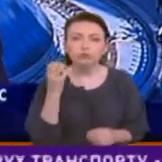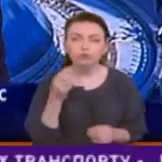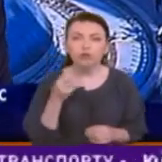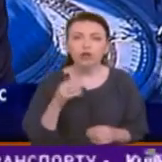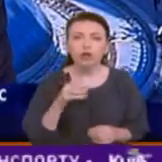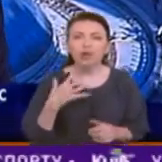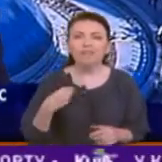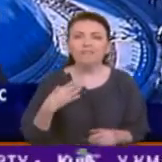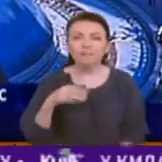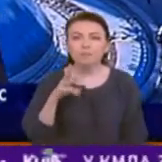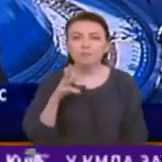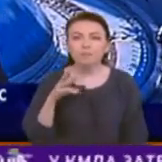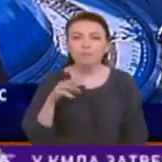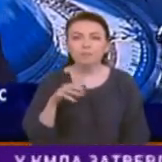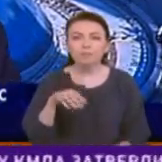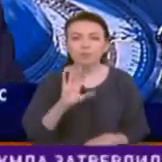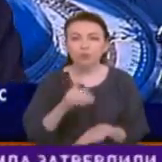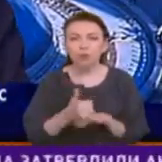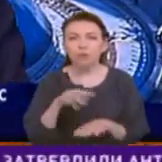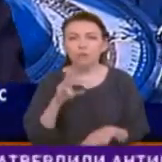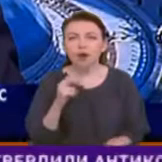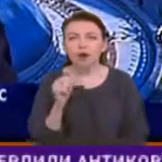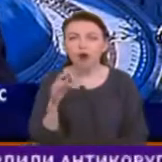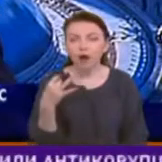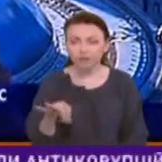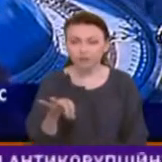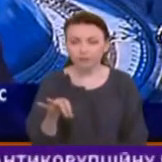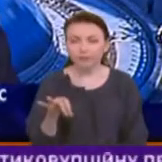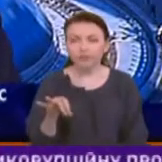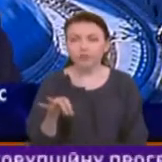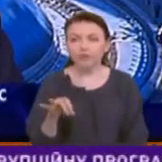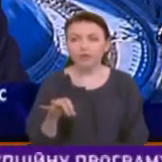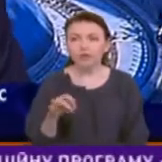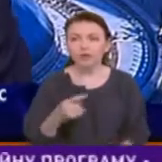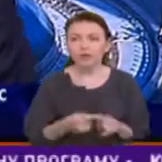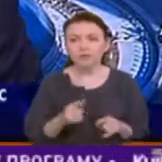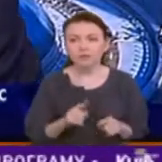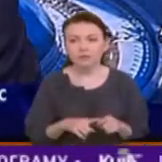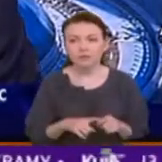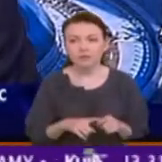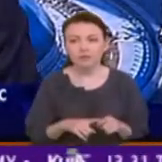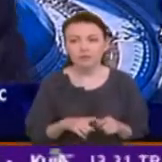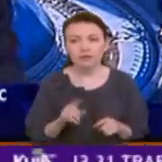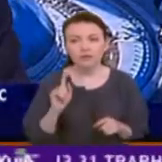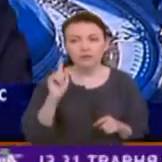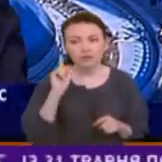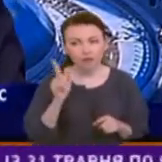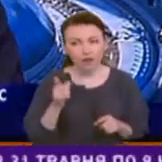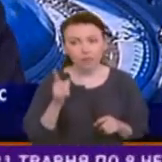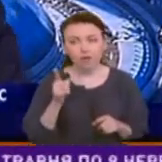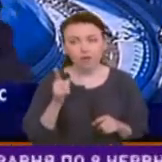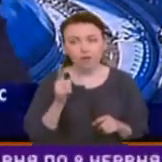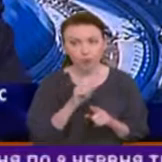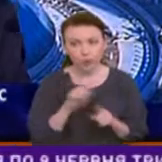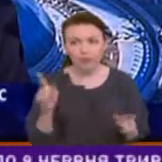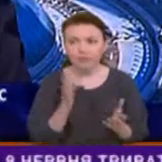митрополита Львівського Макарія з Української автокефальної церкви. Ну, я не знаю, колишньої чи теперішньої. А, там юніон